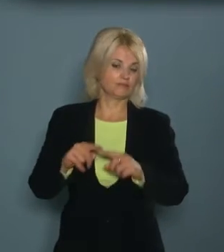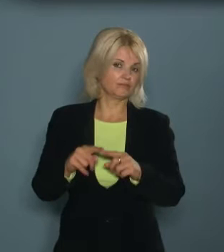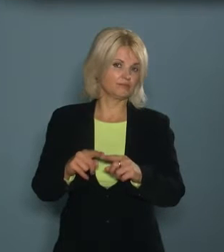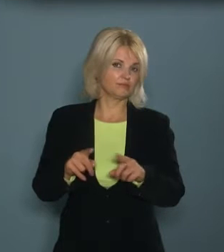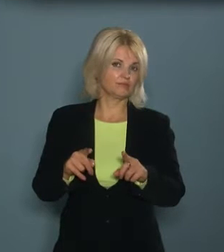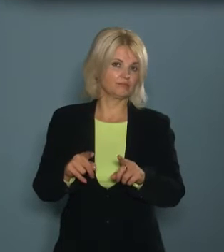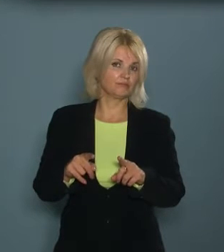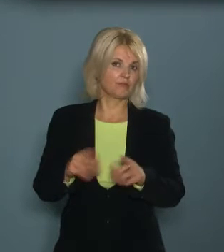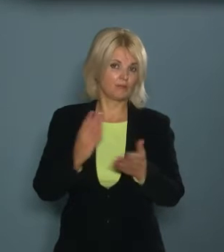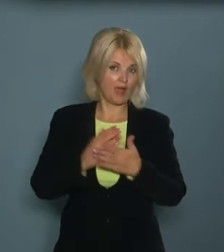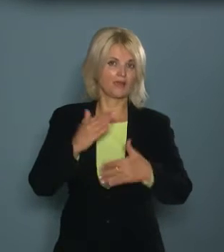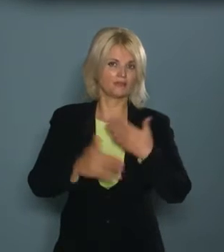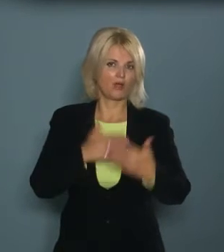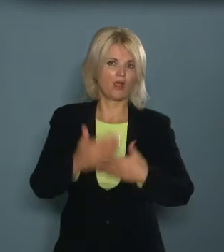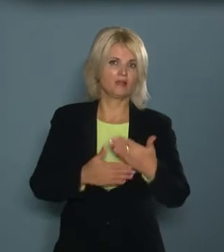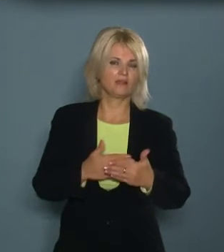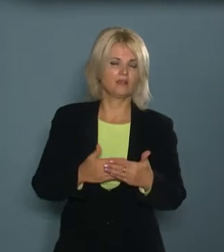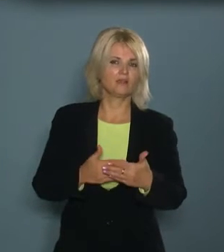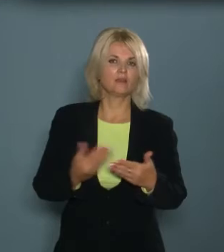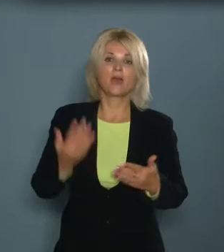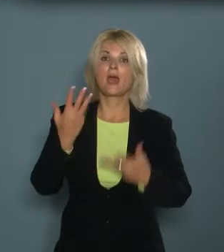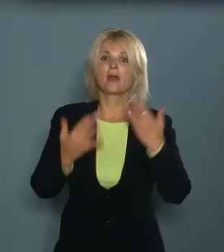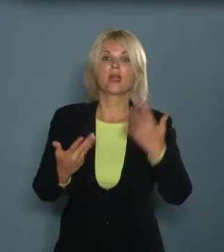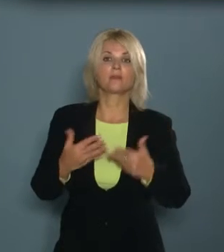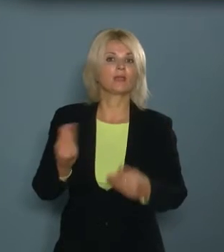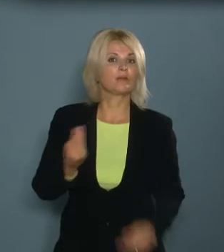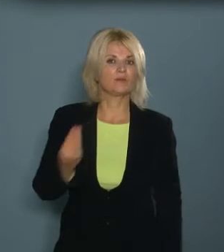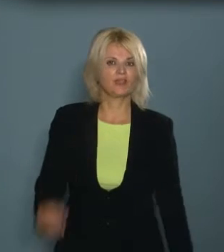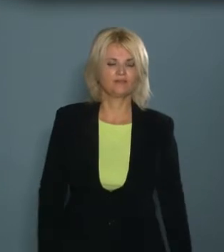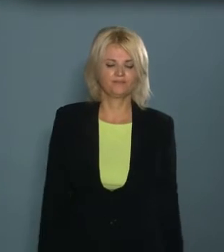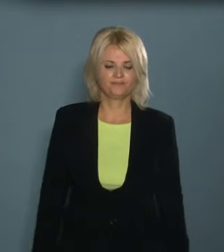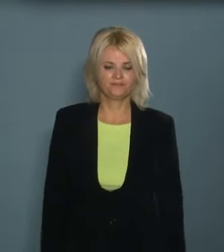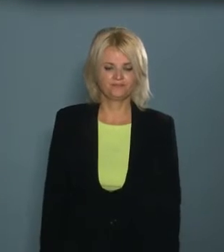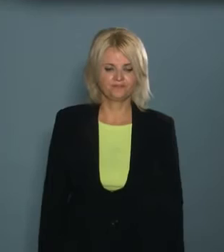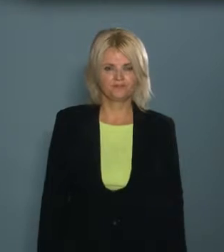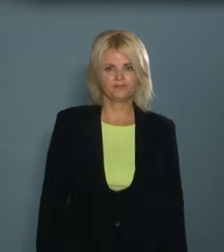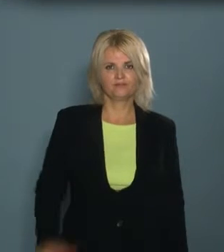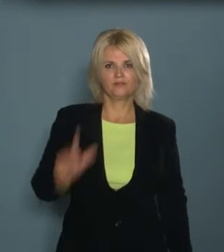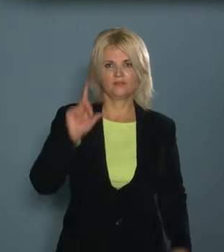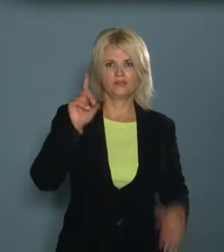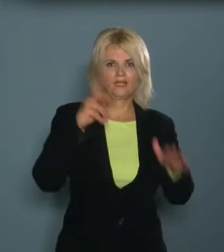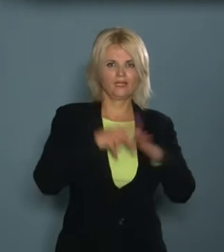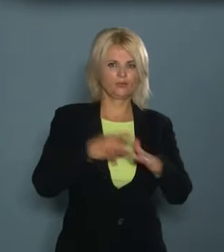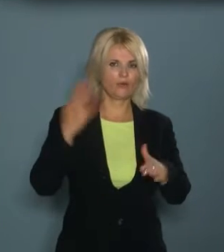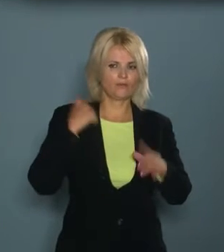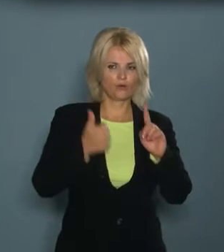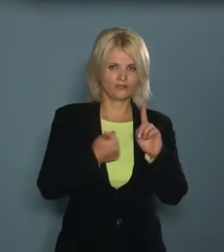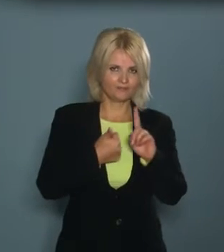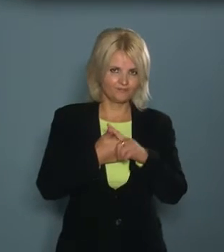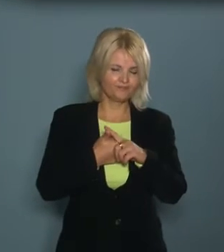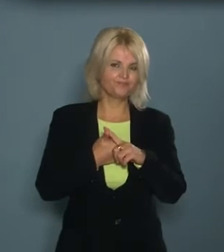vonalon, ha jól tudom, akkor zajlik. Egyáltalán hova jutottak? Hát ez két dolog volt. Egyszer